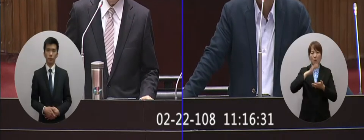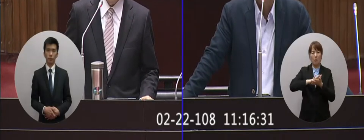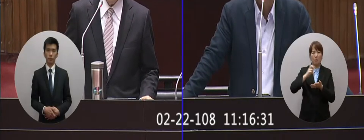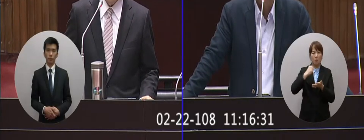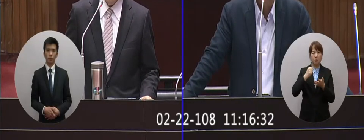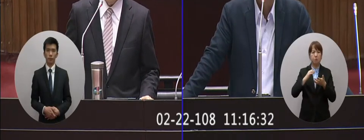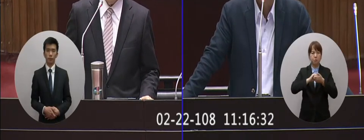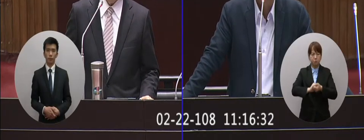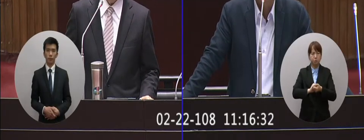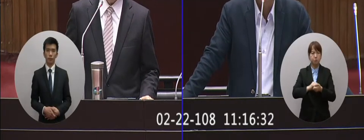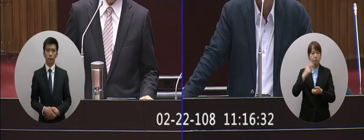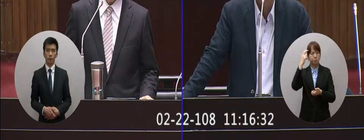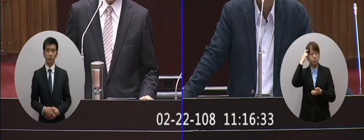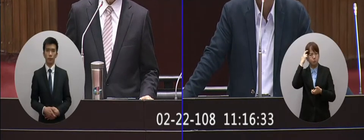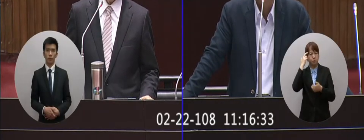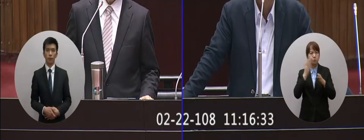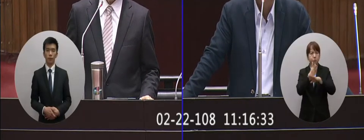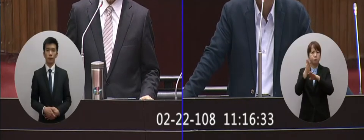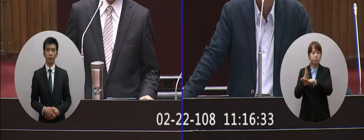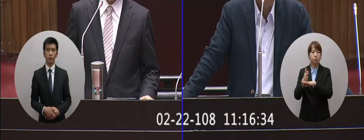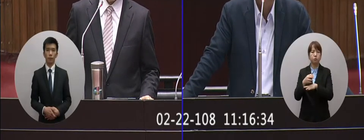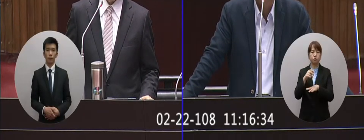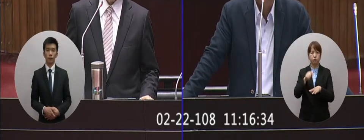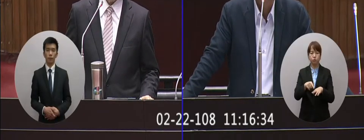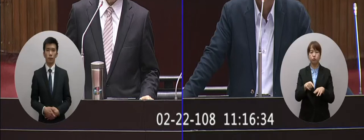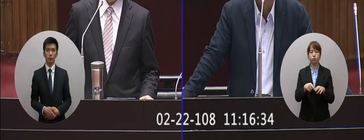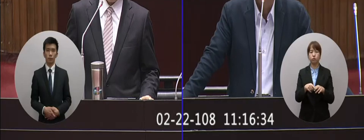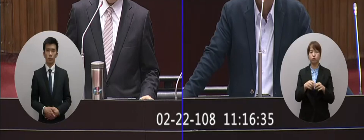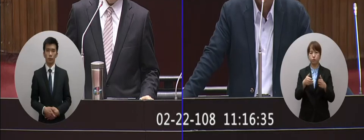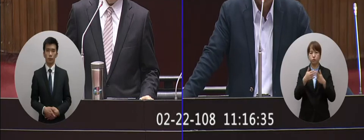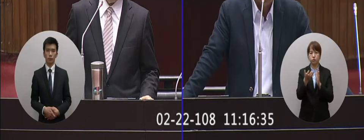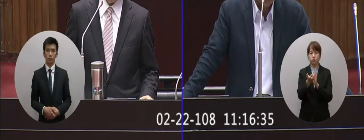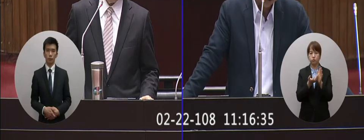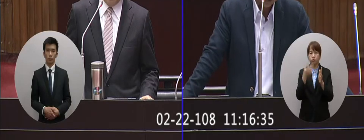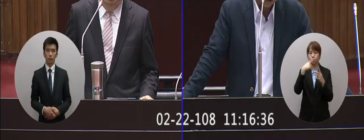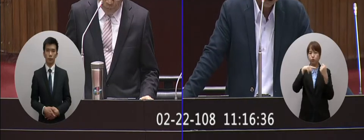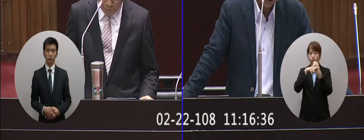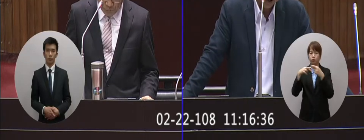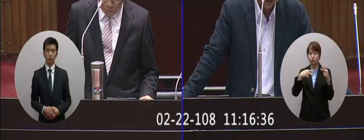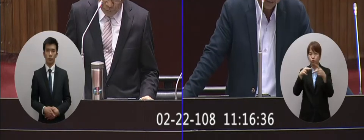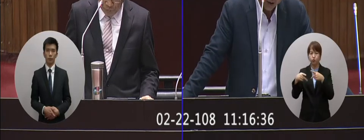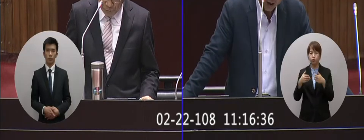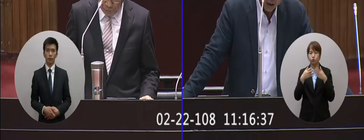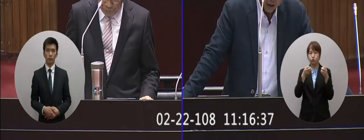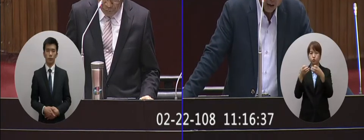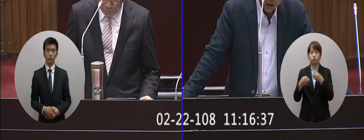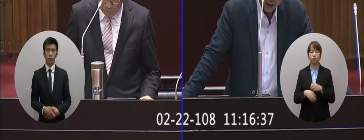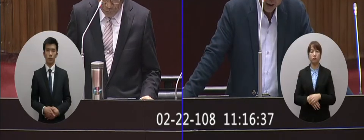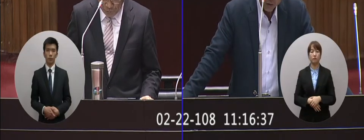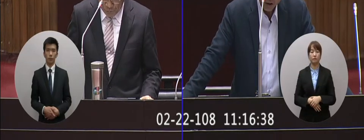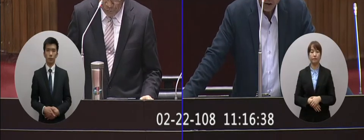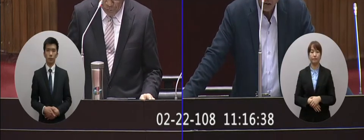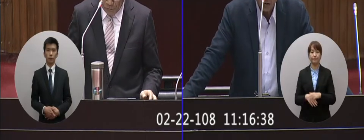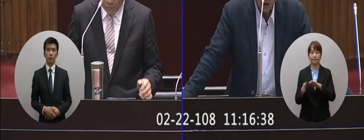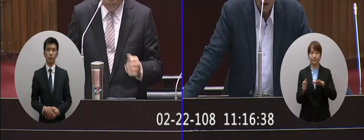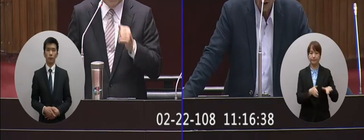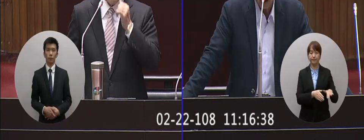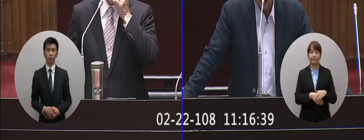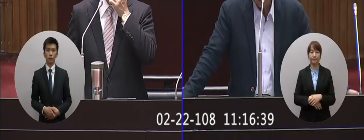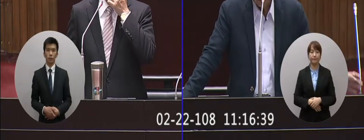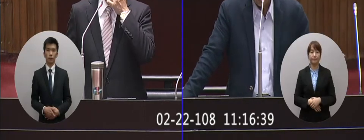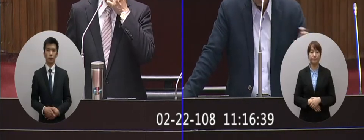说一定要通过哪个案，我想这个部分我们必须还有一些研究跟改善的空间，啊，那另外就是